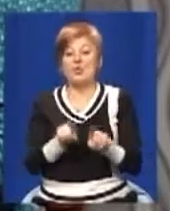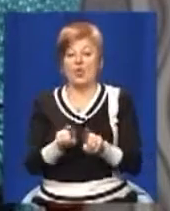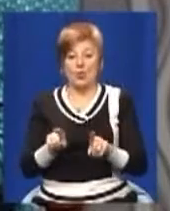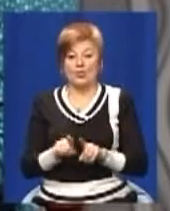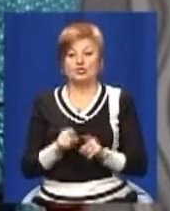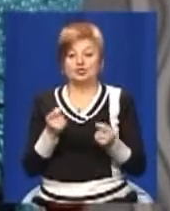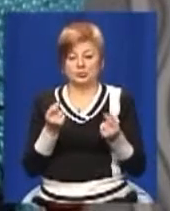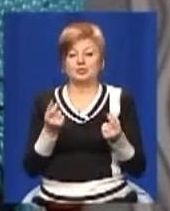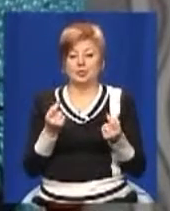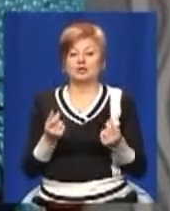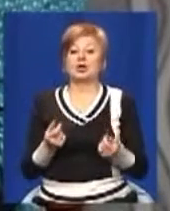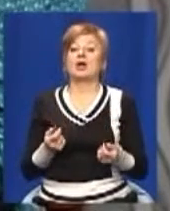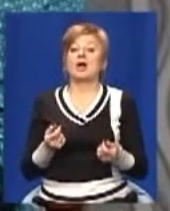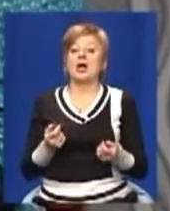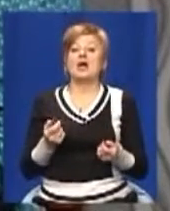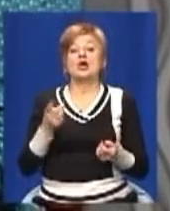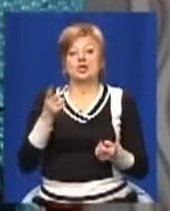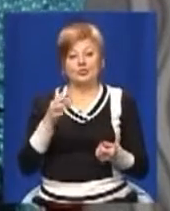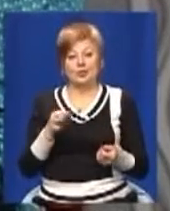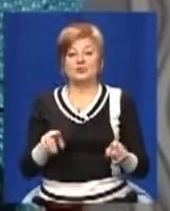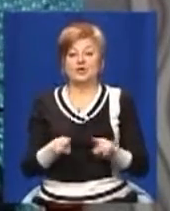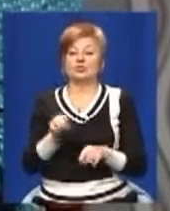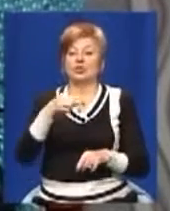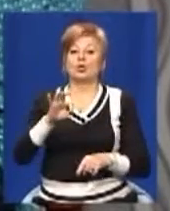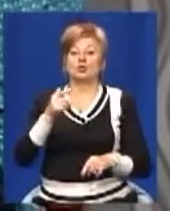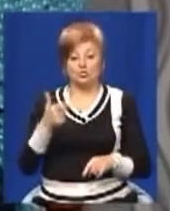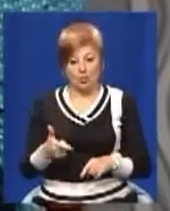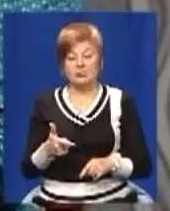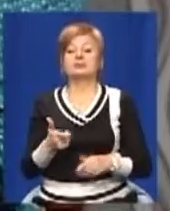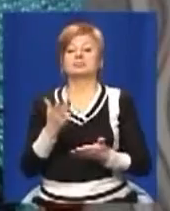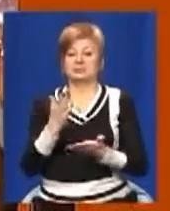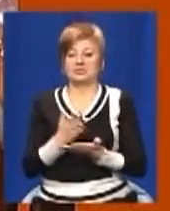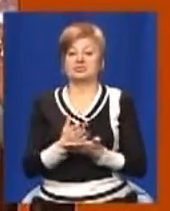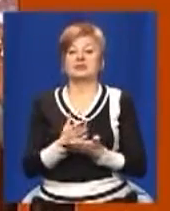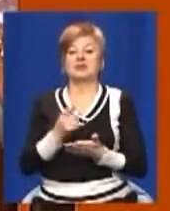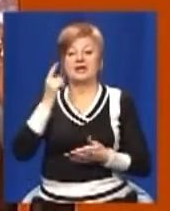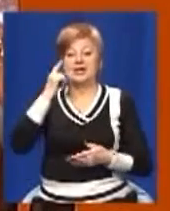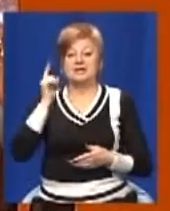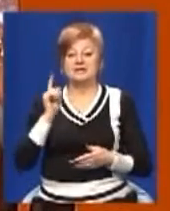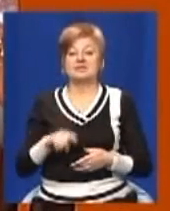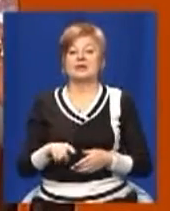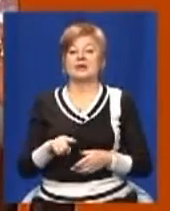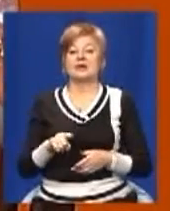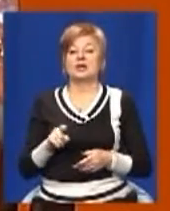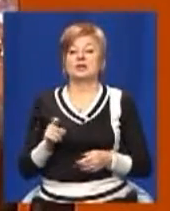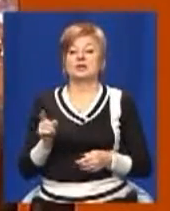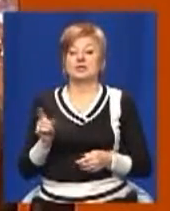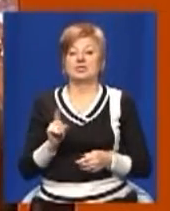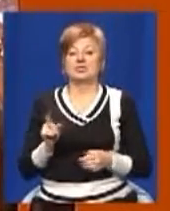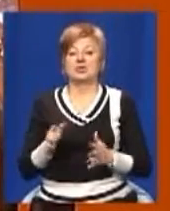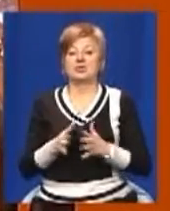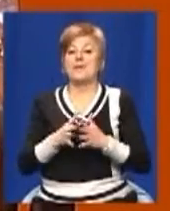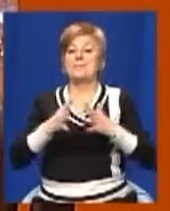вони чимось вони схожі між собою, але все-таки дог він так є. Я теж знаю, що